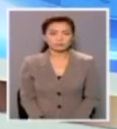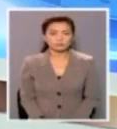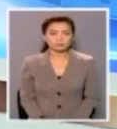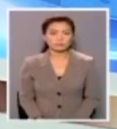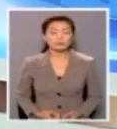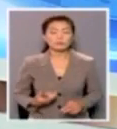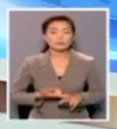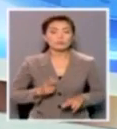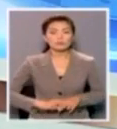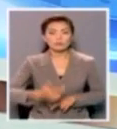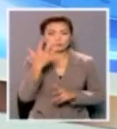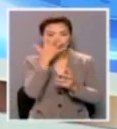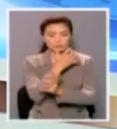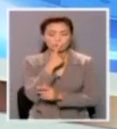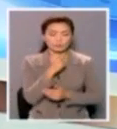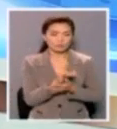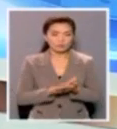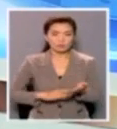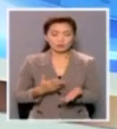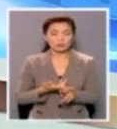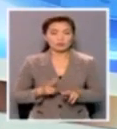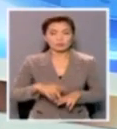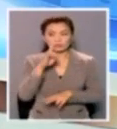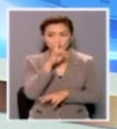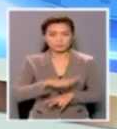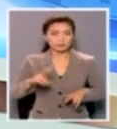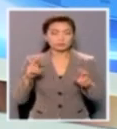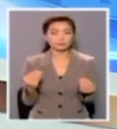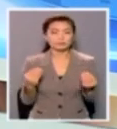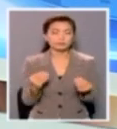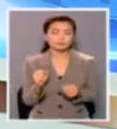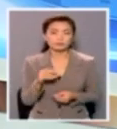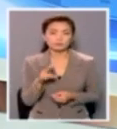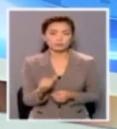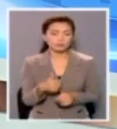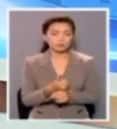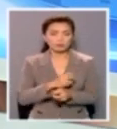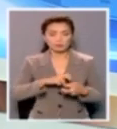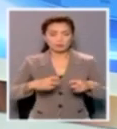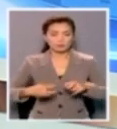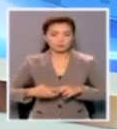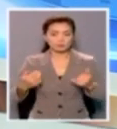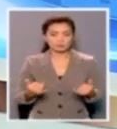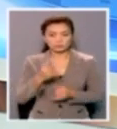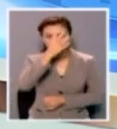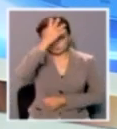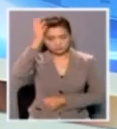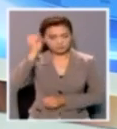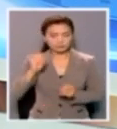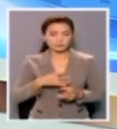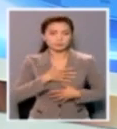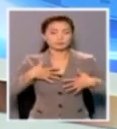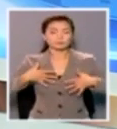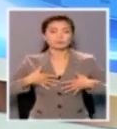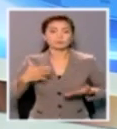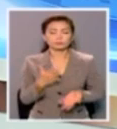Көзімнен жас емес, қапқара қанағып жатыр. Мұнайлы Астана деп айдар таққан Атыраудың басты проблемасы COVID-19 бен